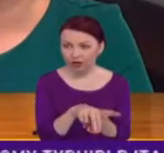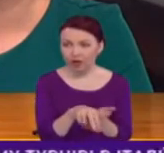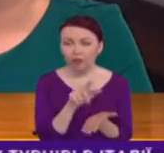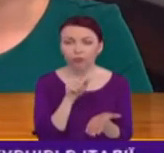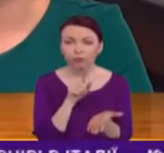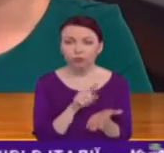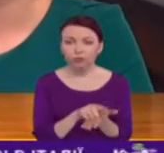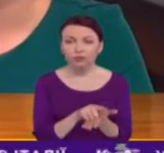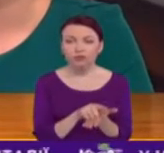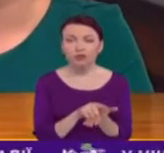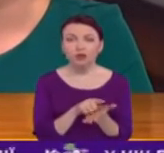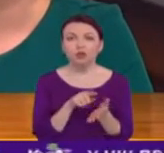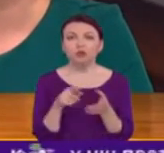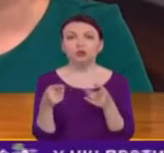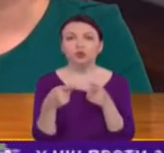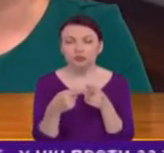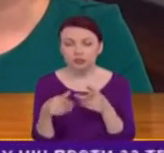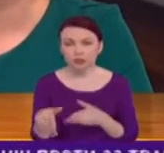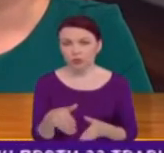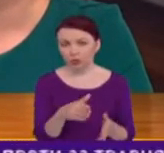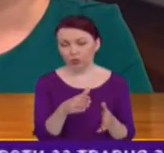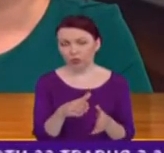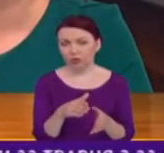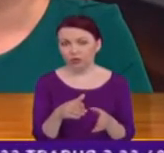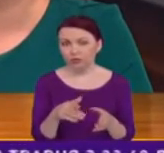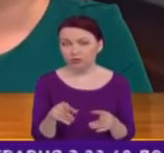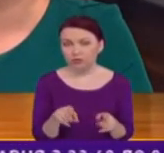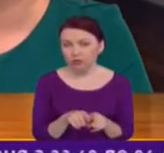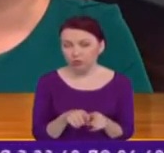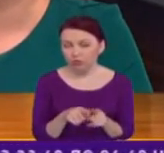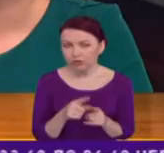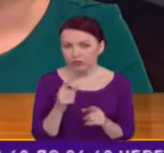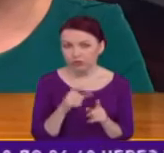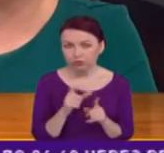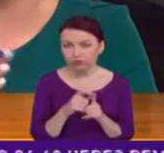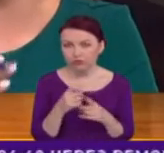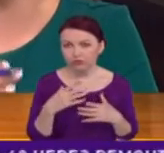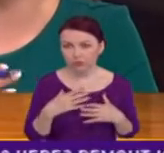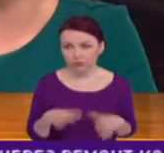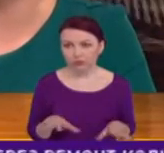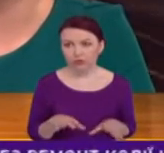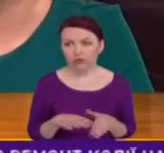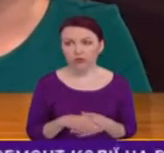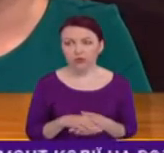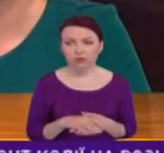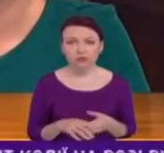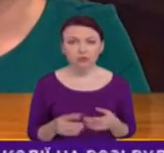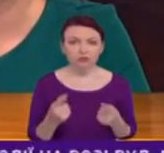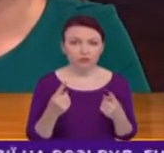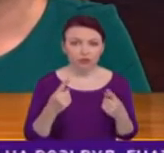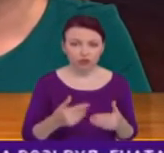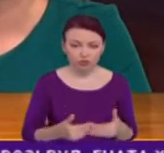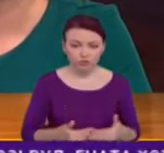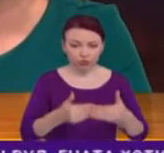з дорогою, коли переїзд. Такого розуміння і поняття взагалі не було. Там, ми розуміємо, що... це були величезні бордюри. Звичайно, це бордюра